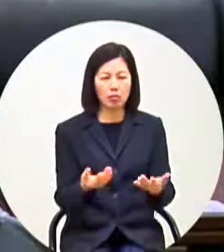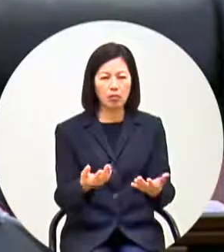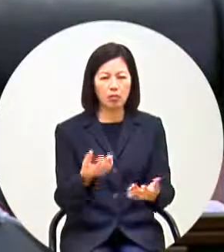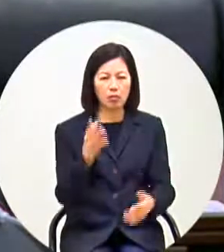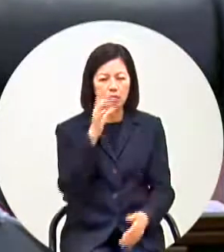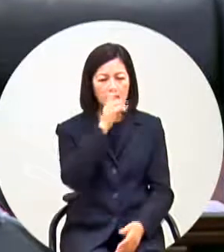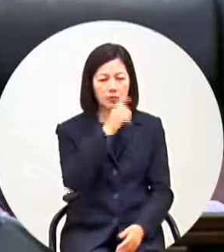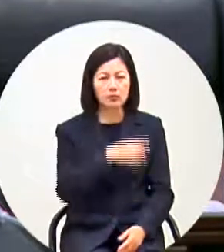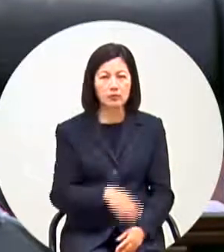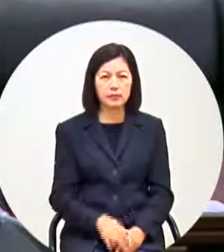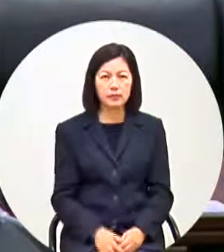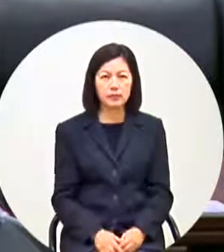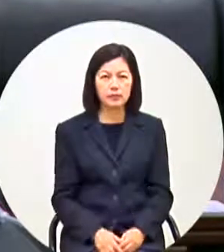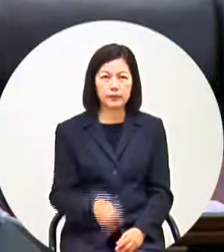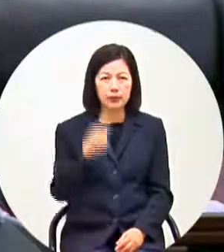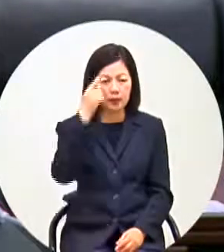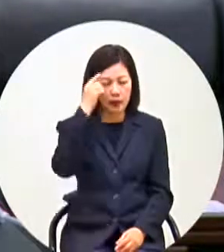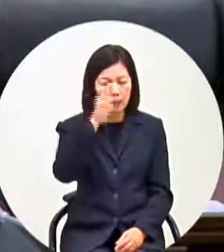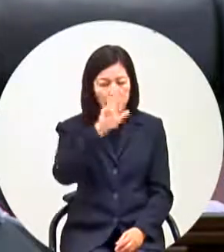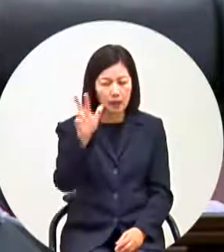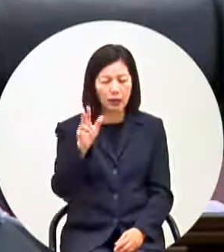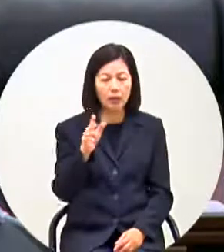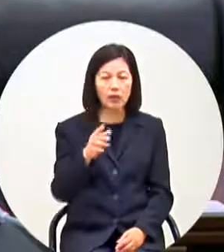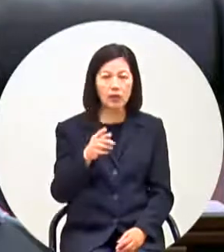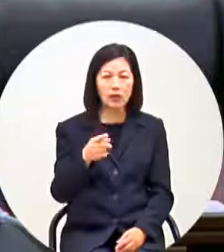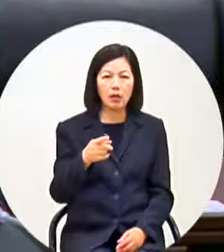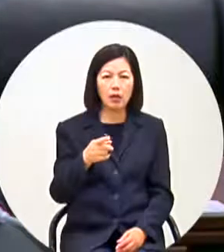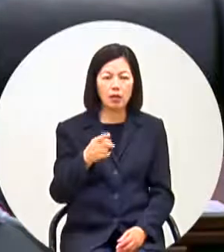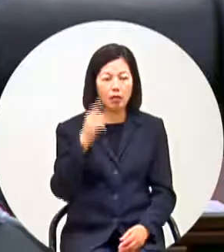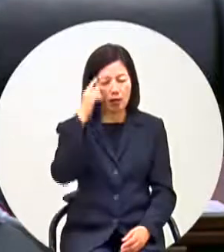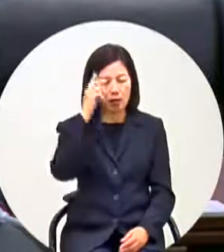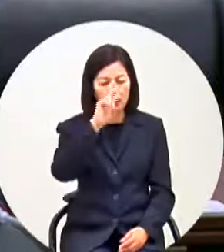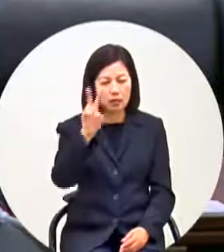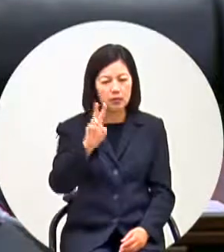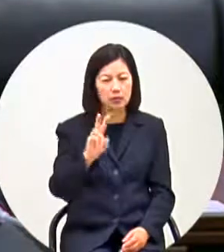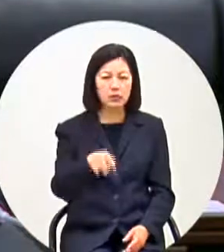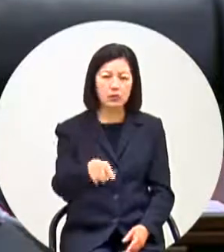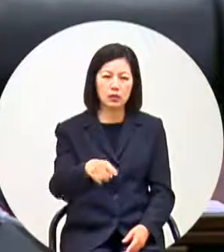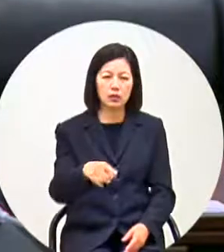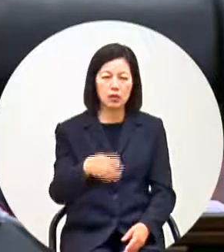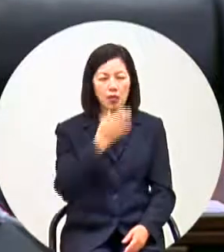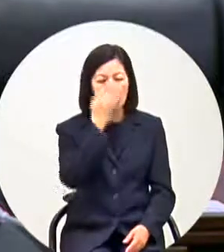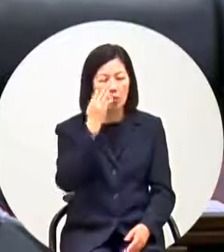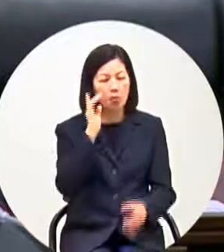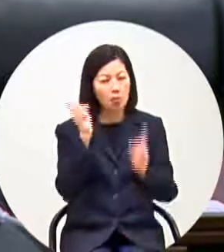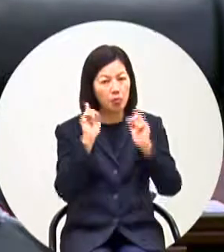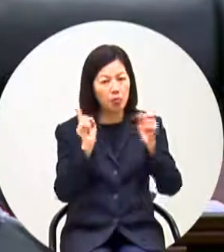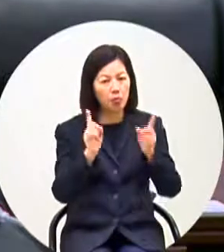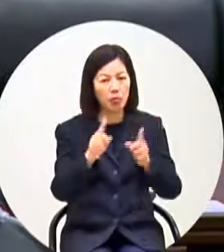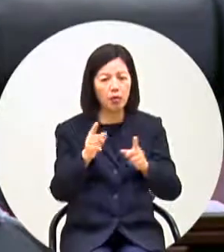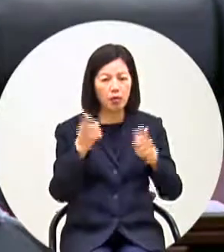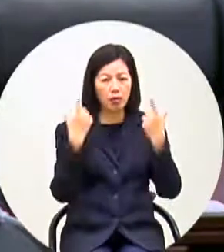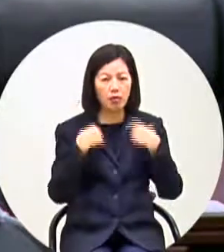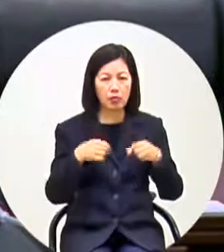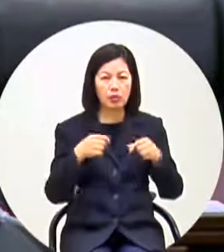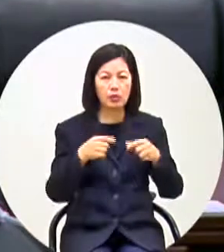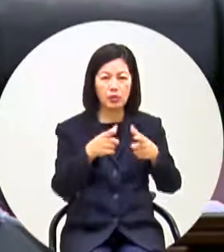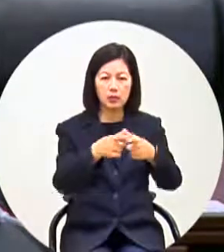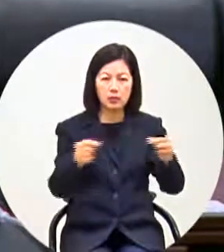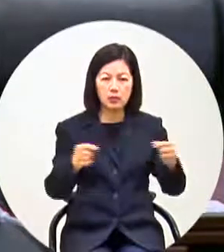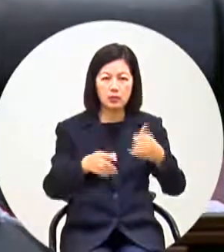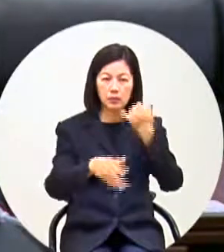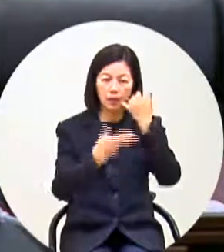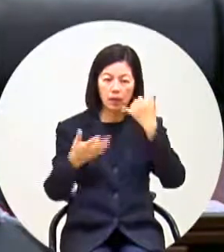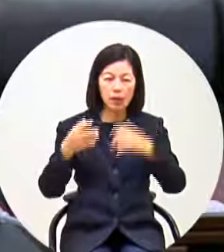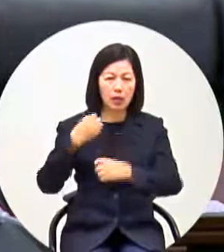二日行程半日行程都没有，我们凤山的原日本海军的凤山无线电所